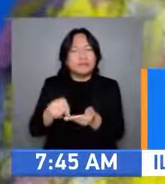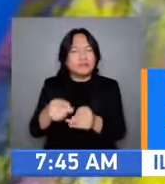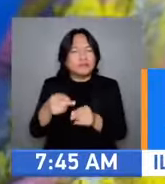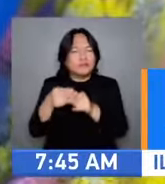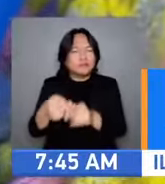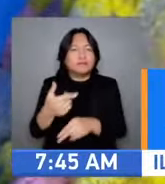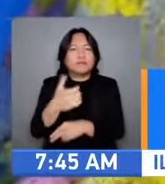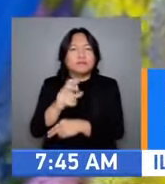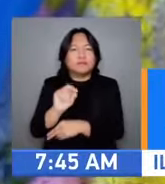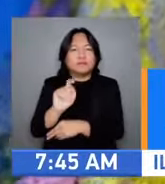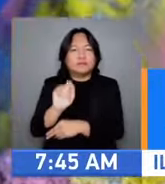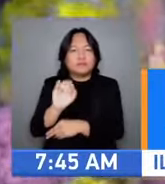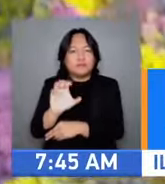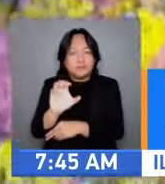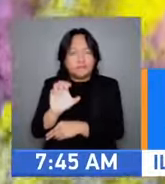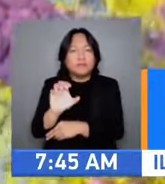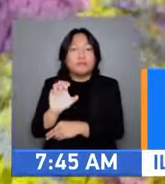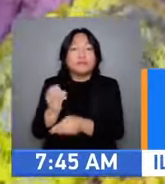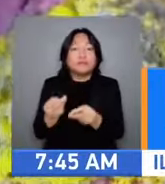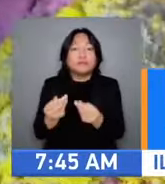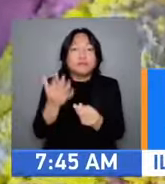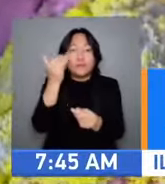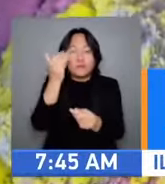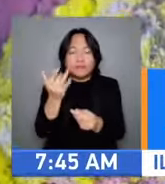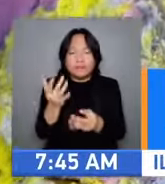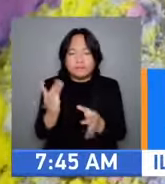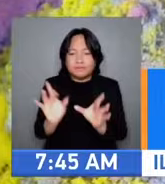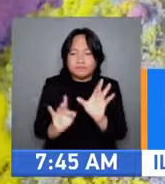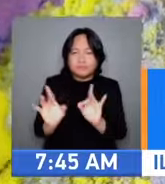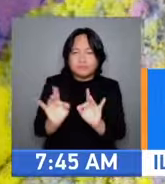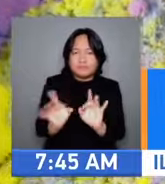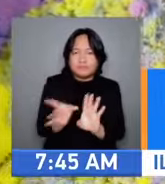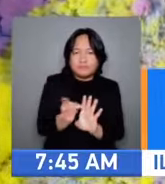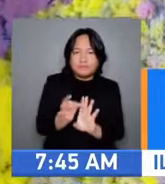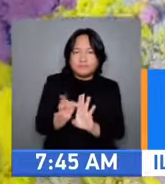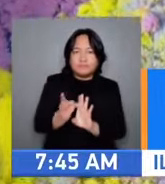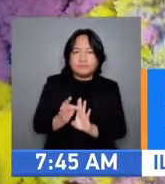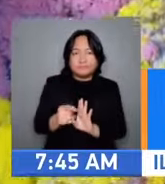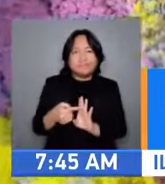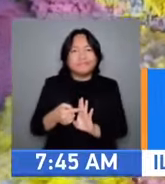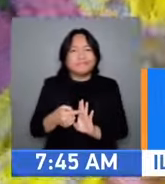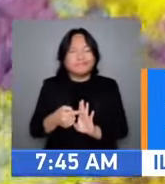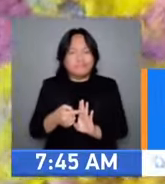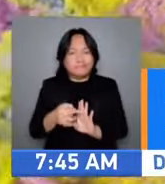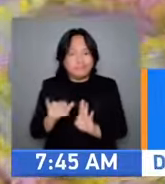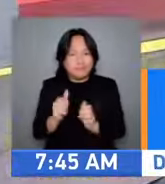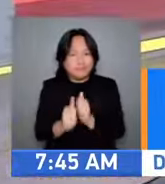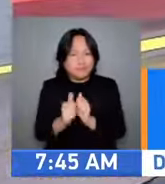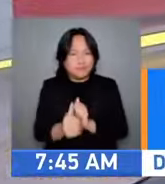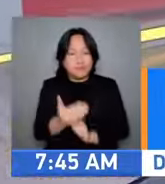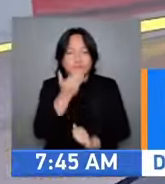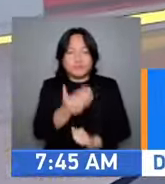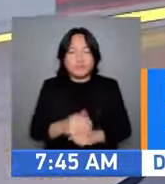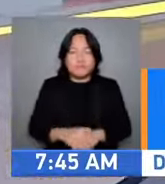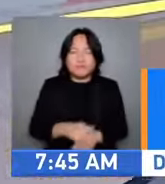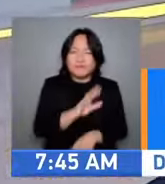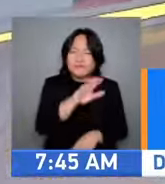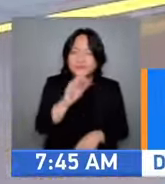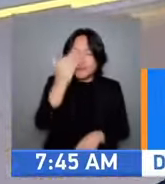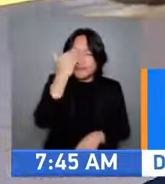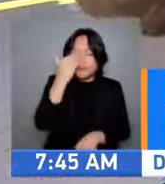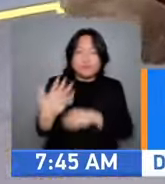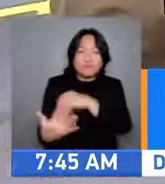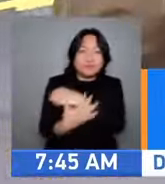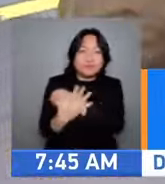dumidikit ang bawat particle kapag nilagyan ito ng force. Ayun pala yun! Kasi di ba pag kunwari sa dagat, naglalagay tayo ng tubig para dumikit